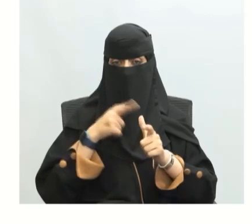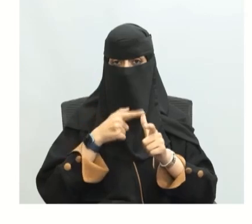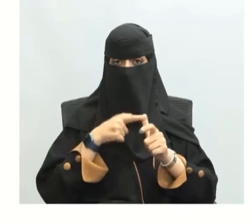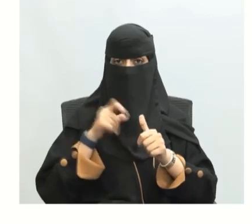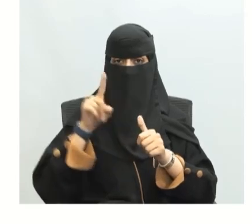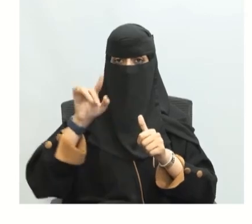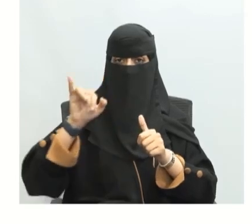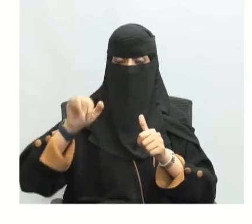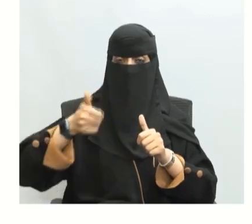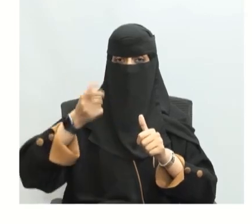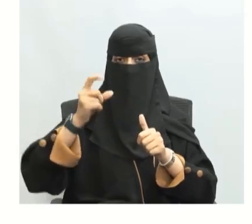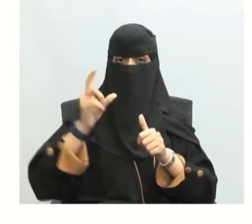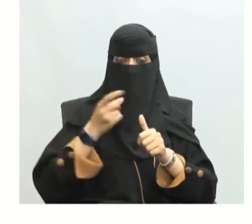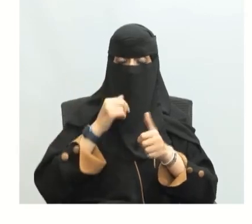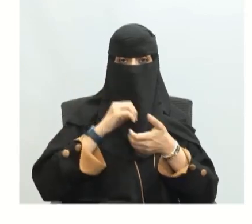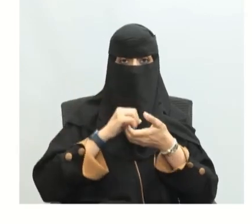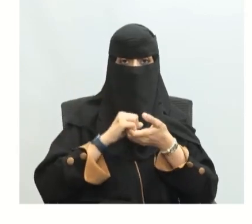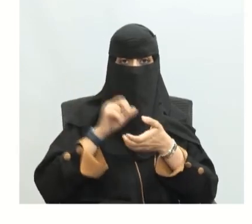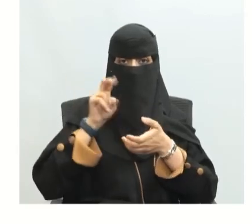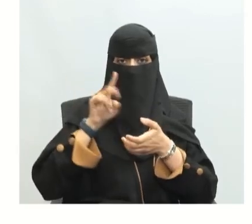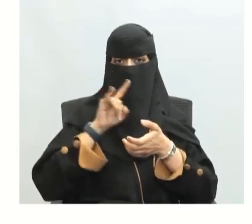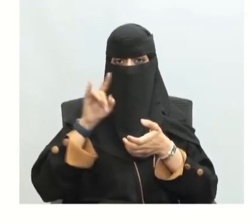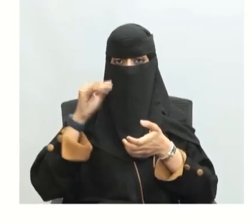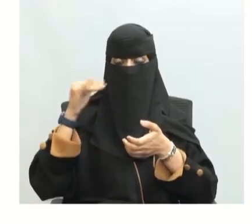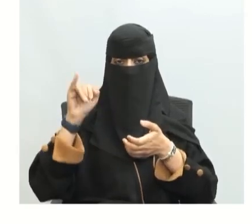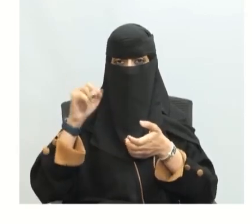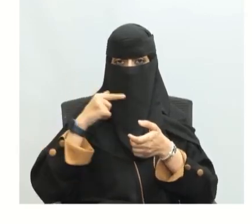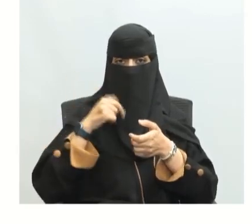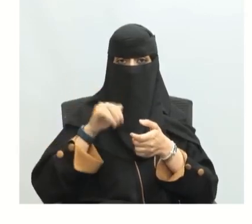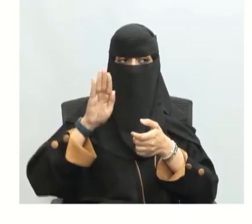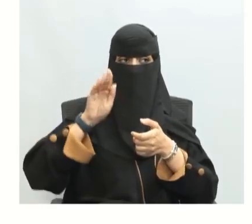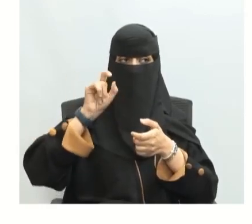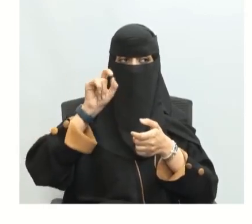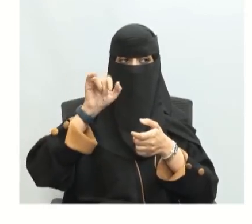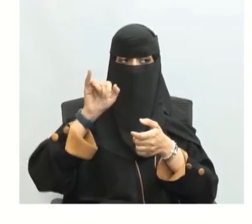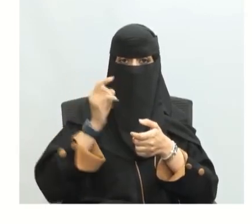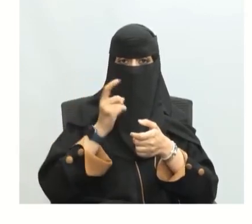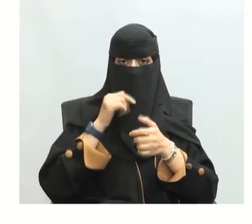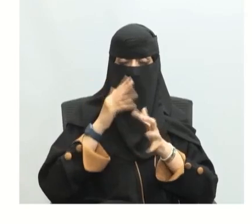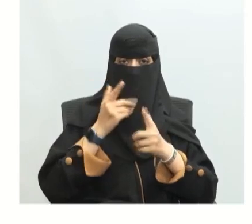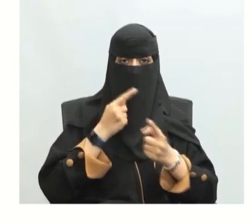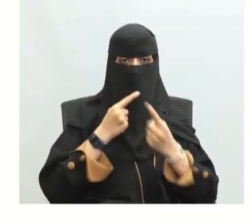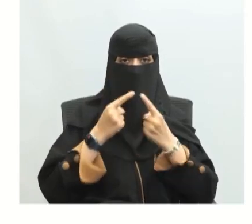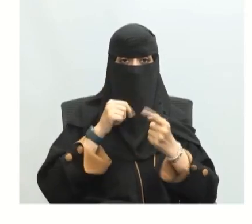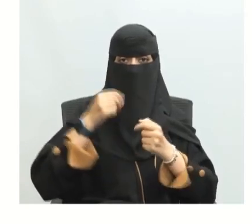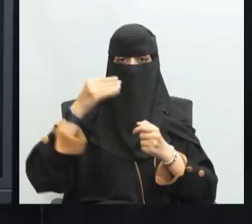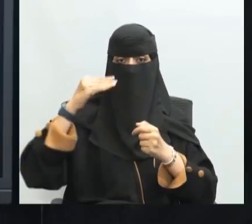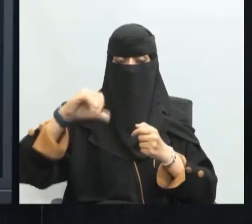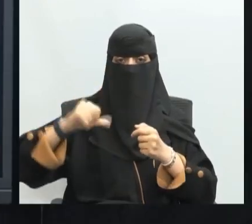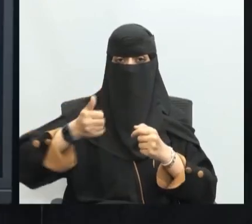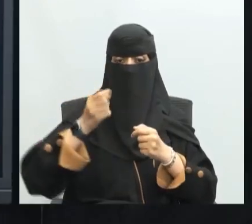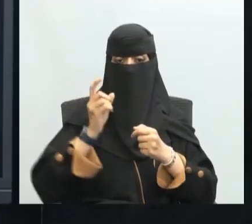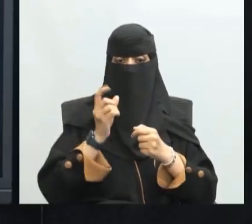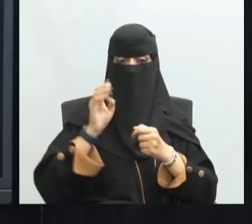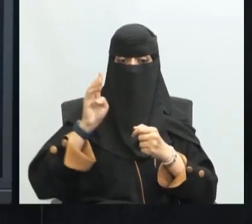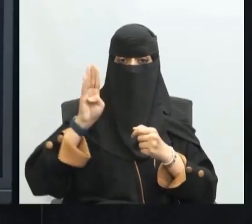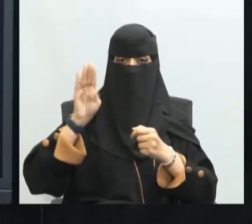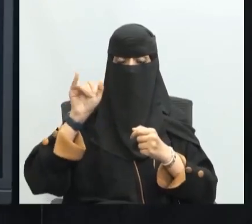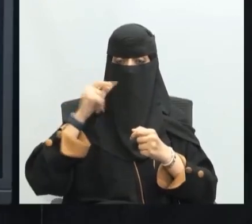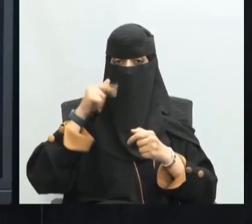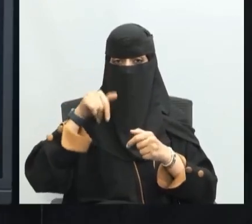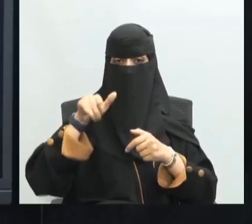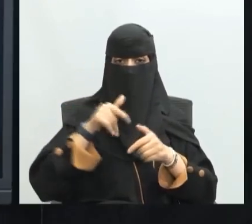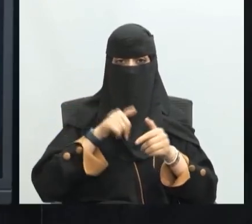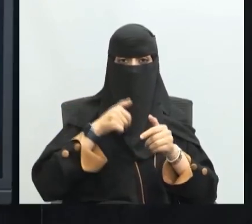بيادر برنامج تلاحم برنامج سفير ايضا لدينا برنامج حواركم الذي ايضا يعزز العمل الفنيه